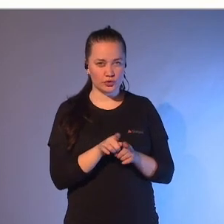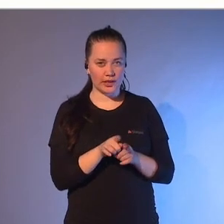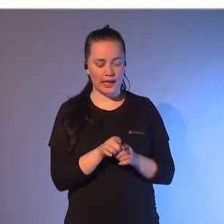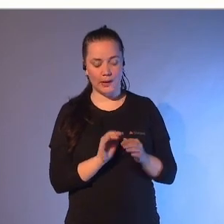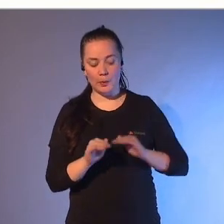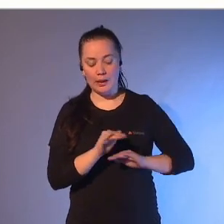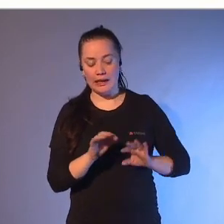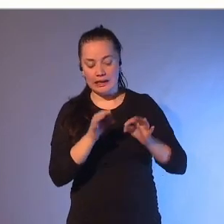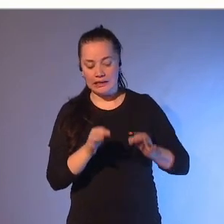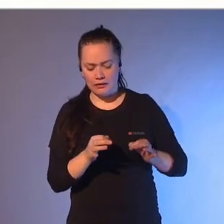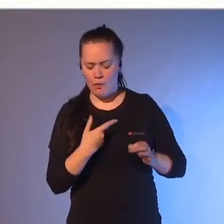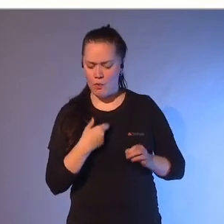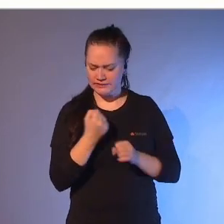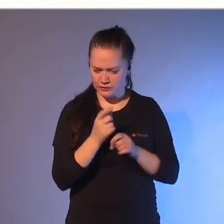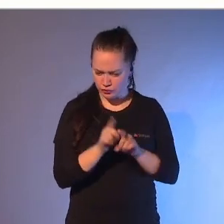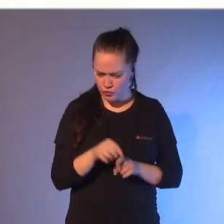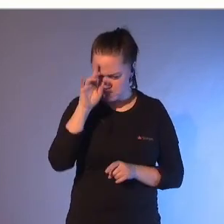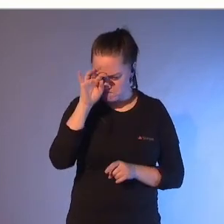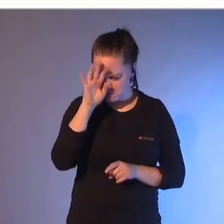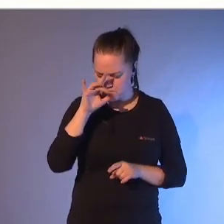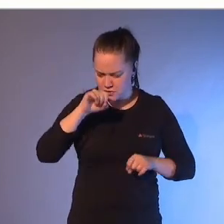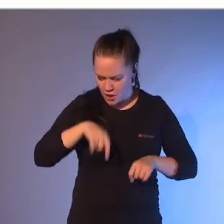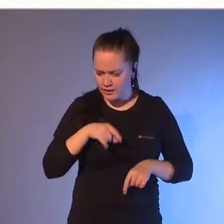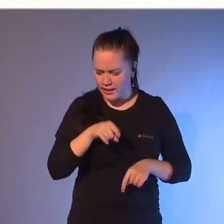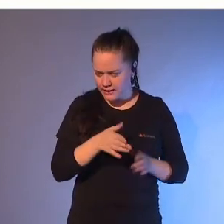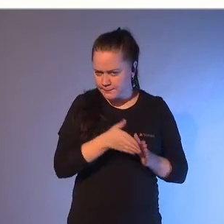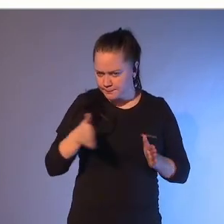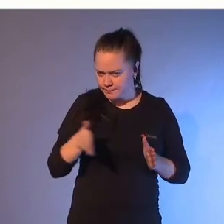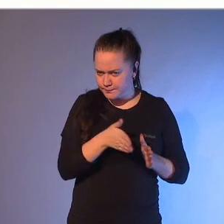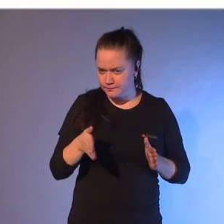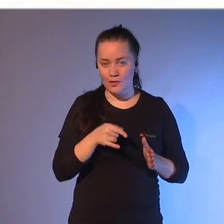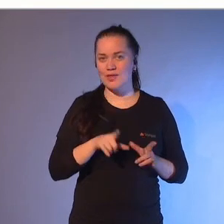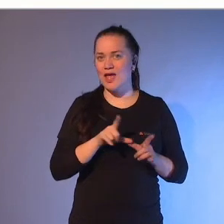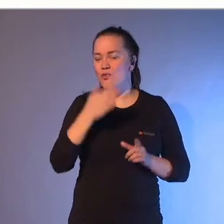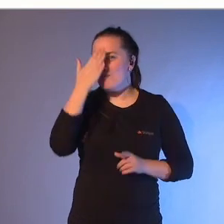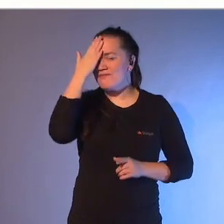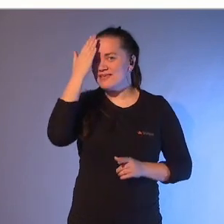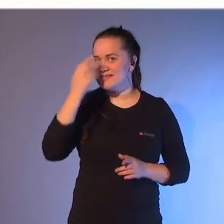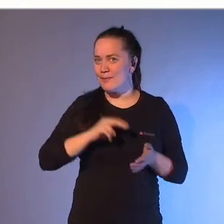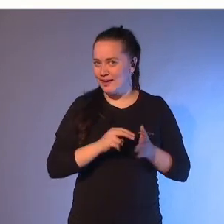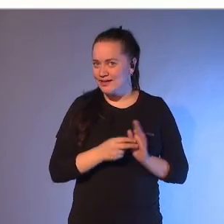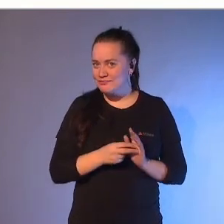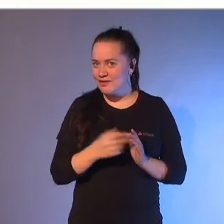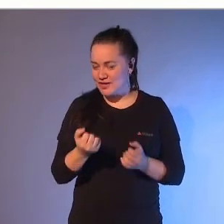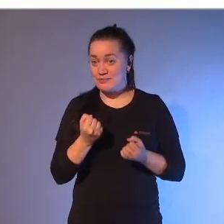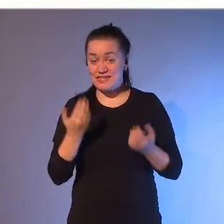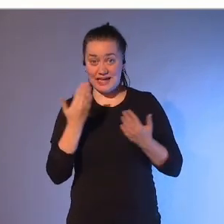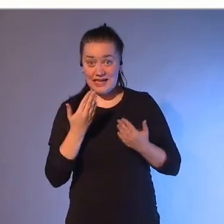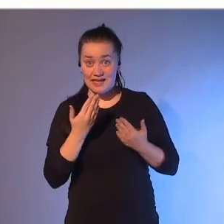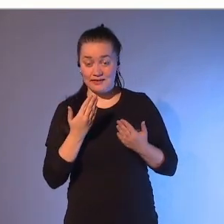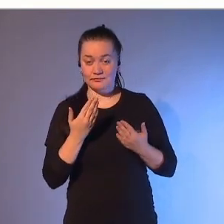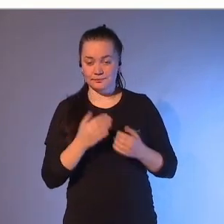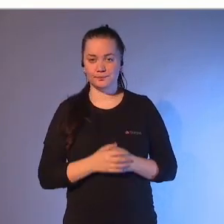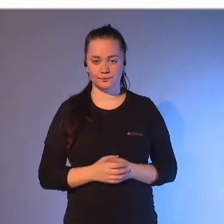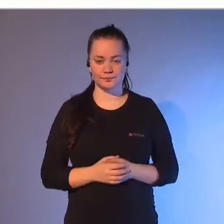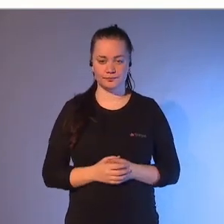underliggende ting, ja, det noe så sikkert at jeg lurer noe på, og så videre, som på en måte ubevisste mekanismer hos en sterk leser. Og